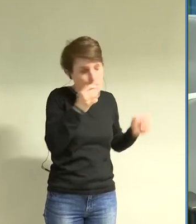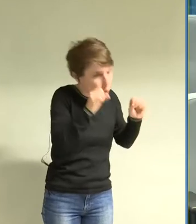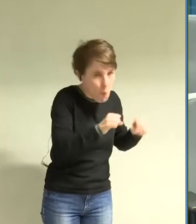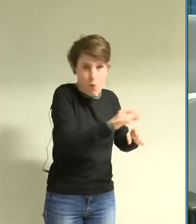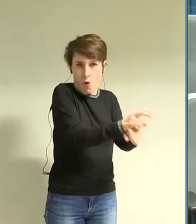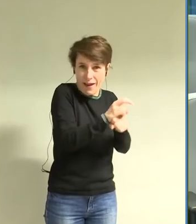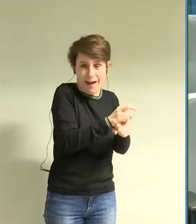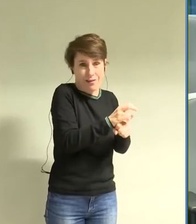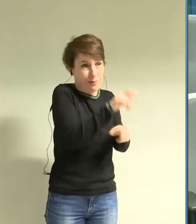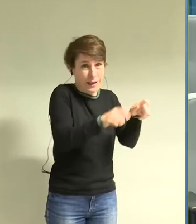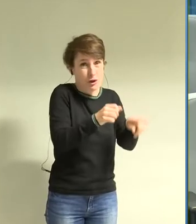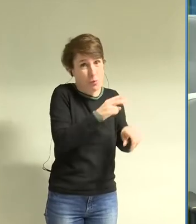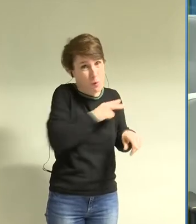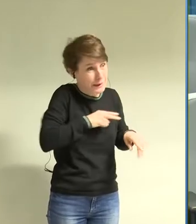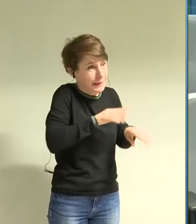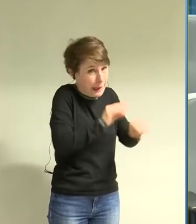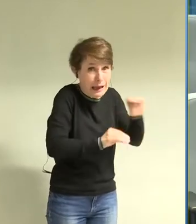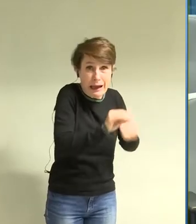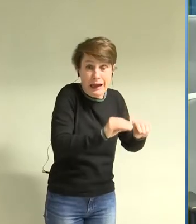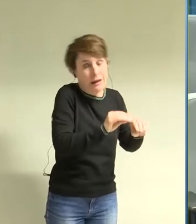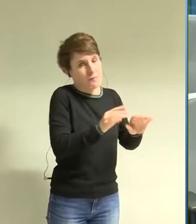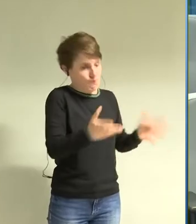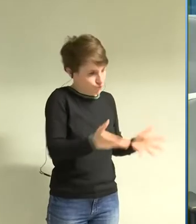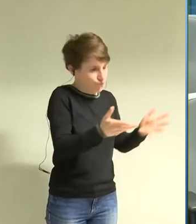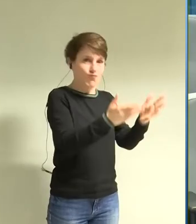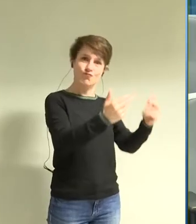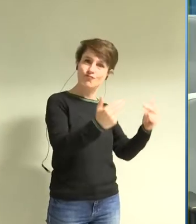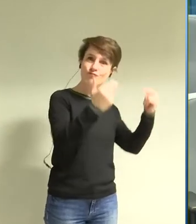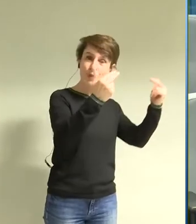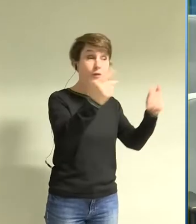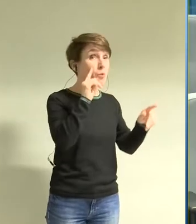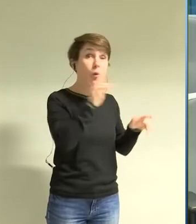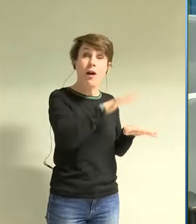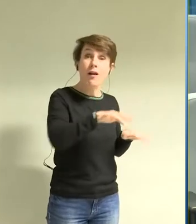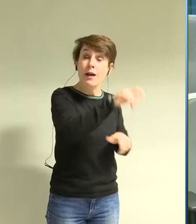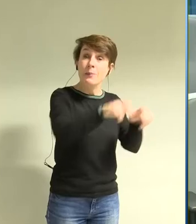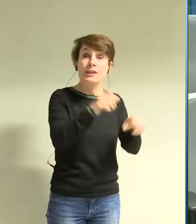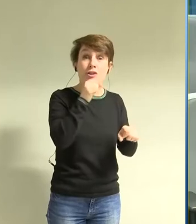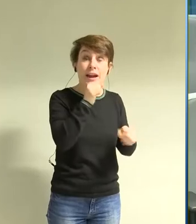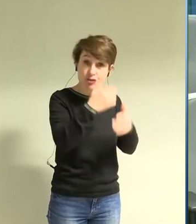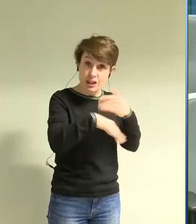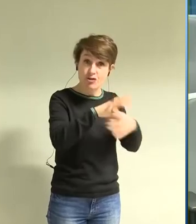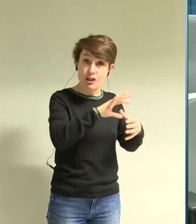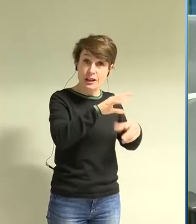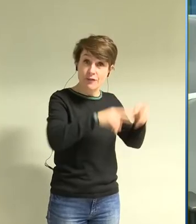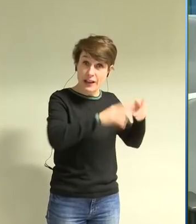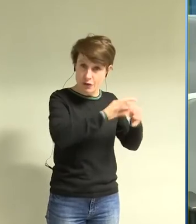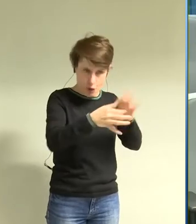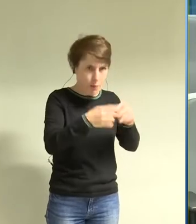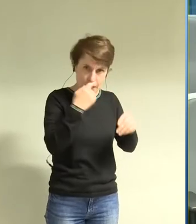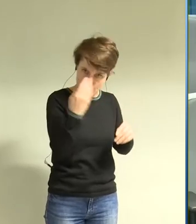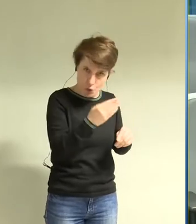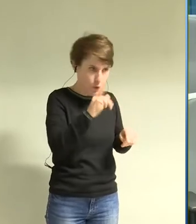en les installant et puis bien parce que maintenir cette population âgée au village olympique c'est un facteur d'équilibré et